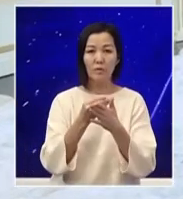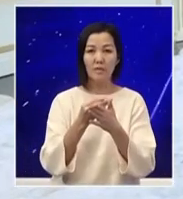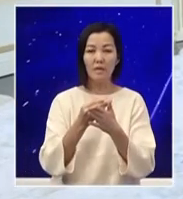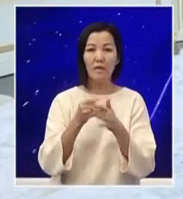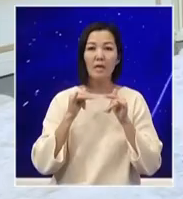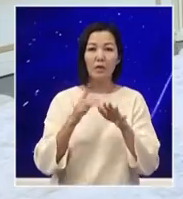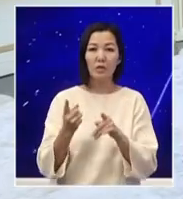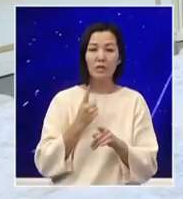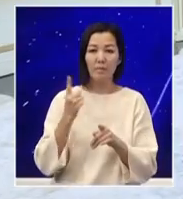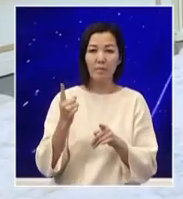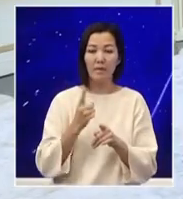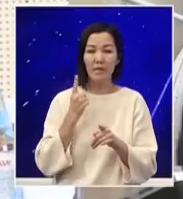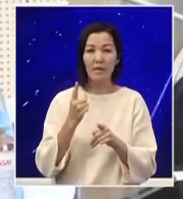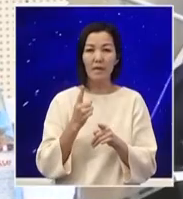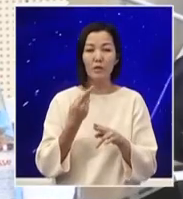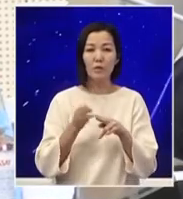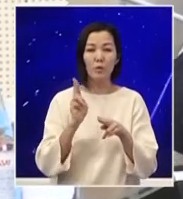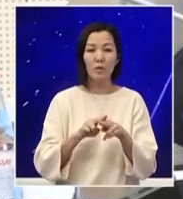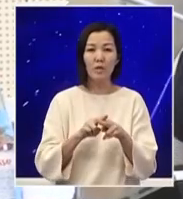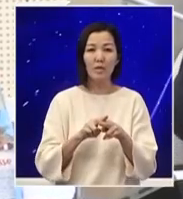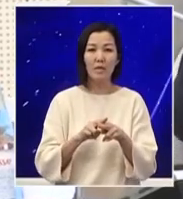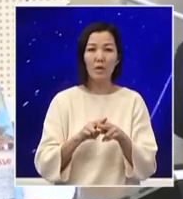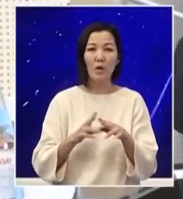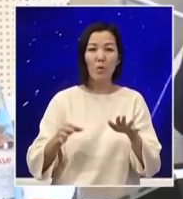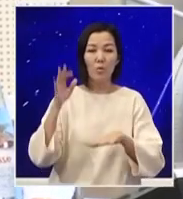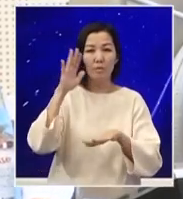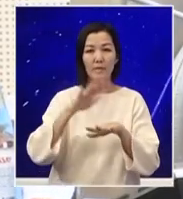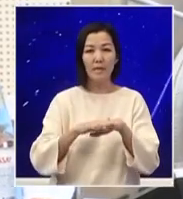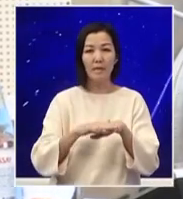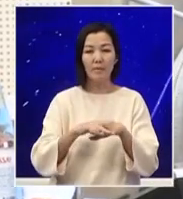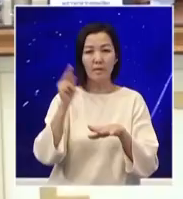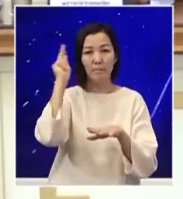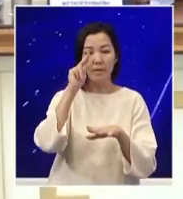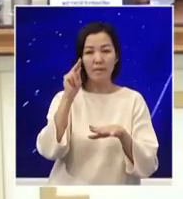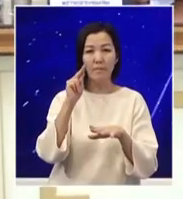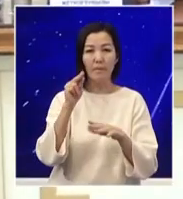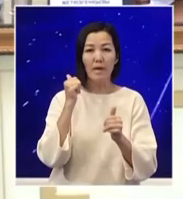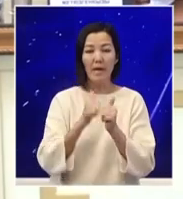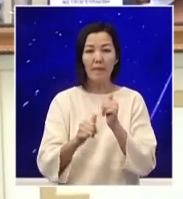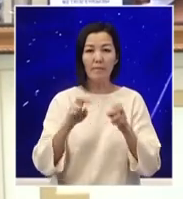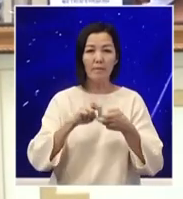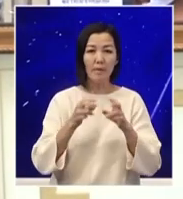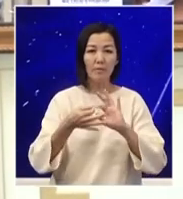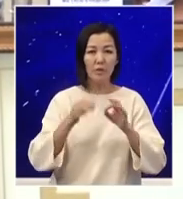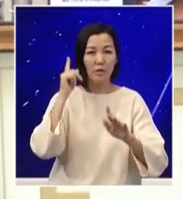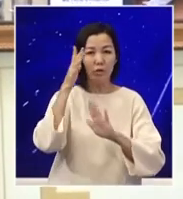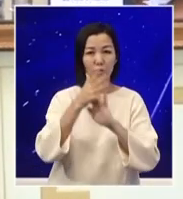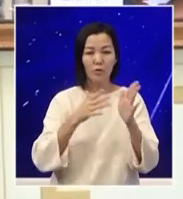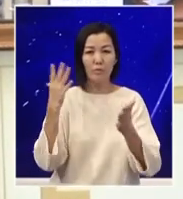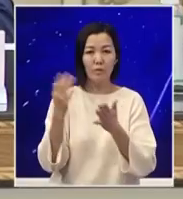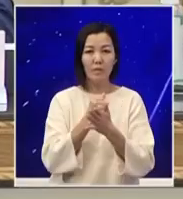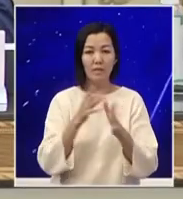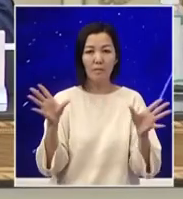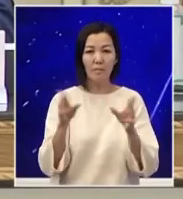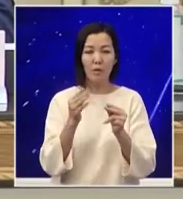беру саласының кәсіби мамандары. Сондықтан олар өңір басшысы бас айтқан білім беру ісінің әр мәселесін жете түсініп, жетістігіне қоса